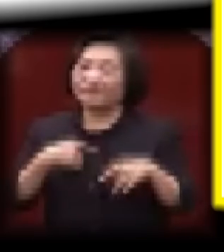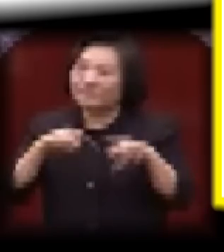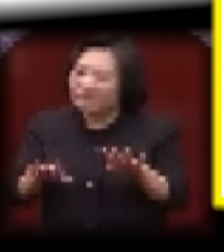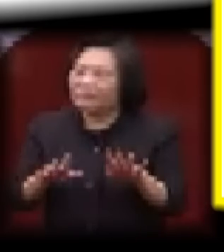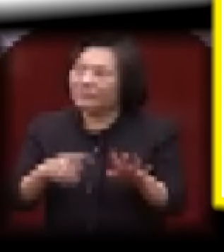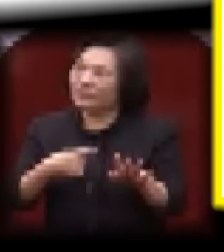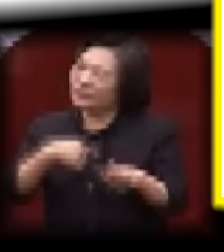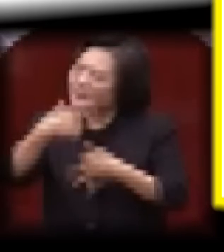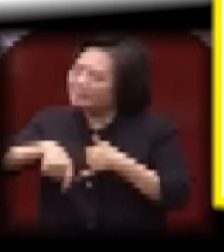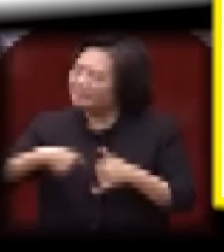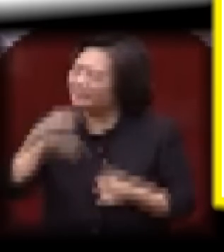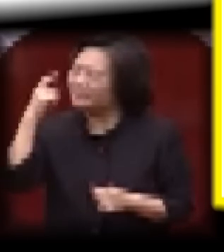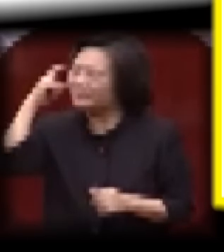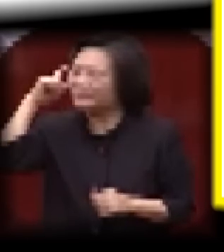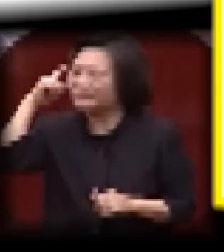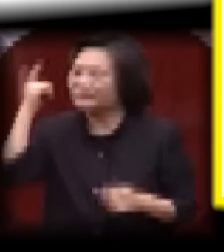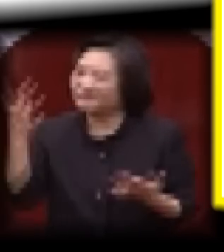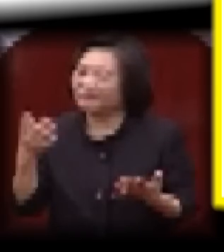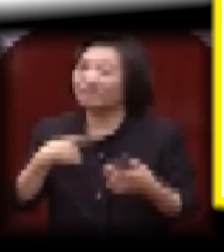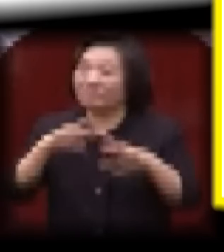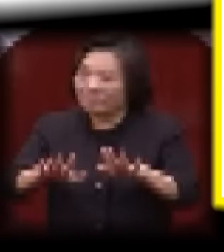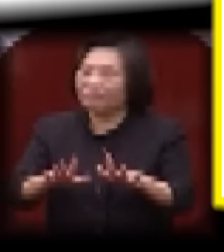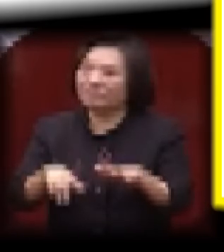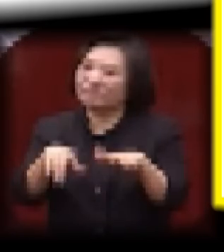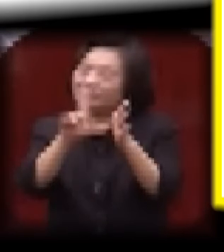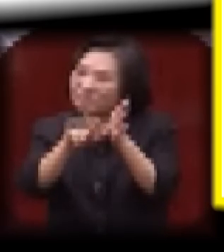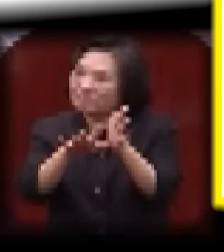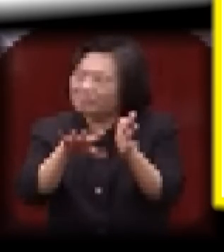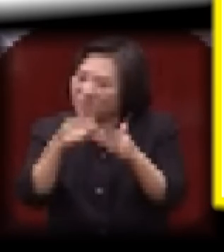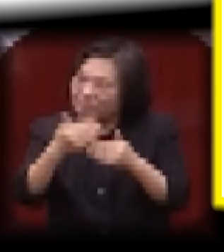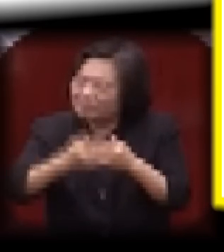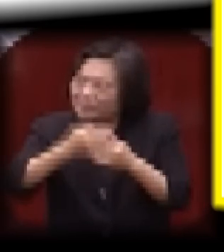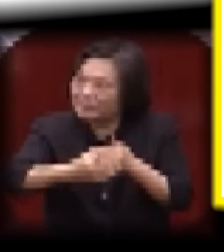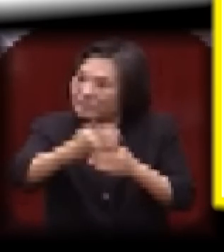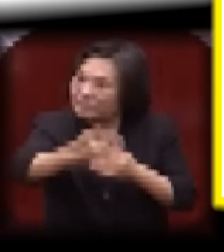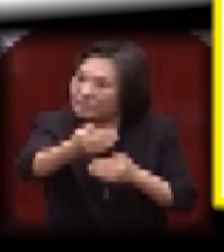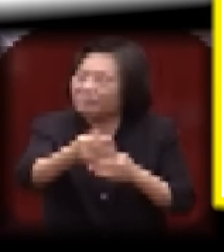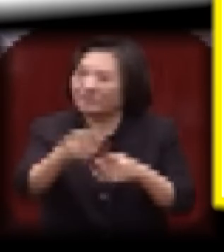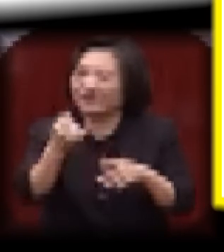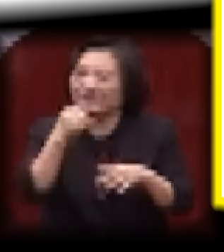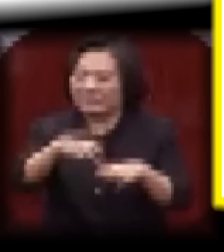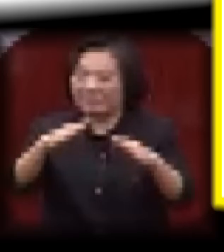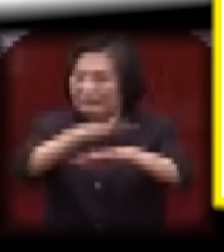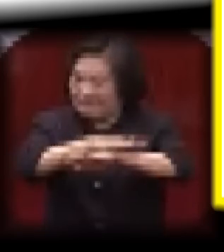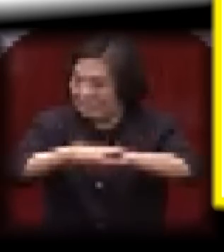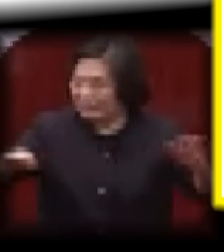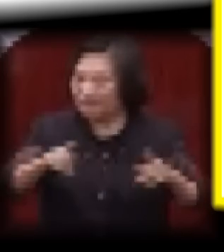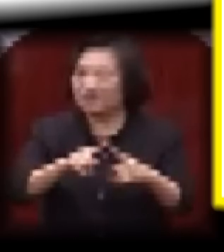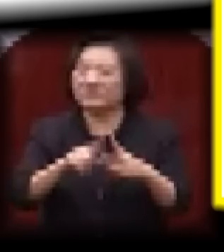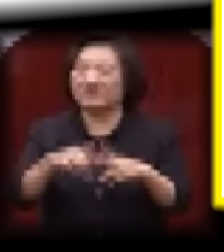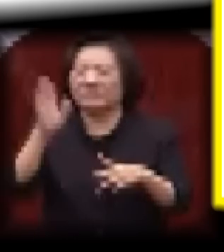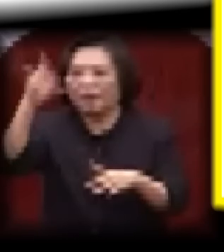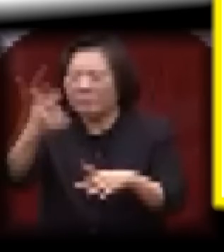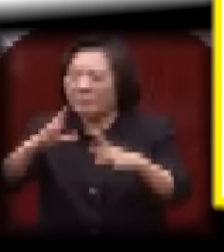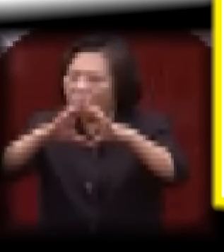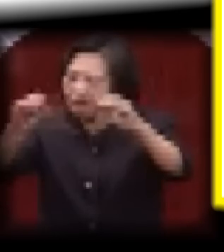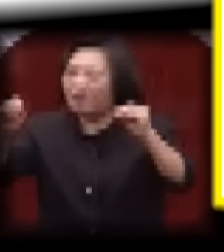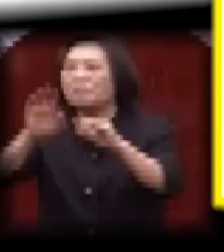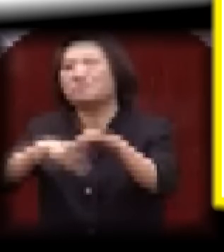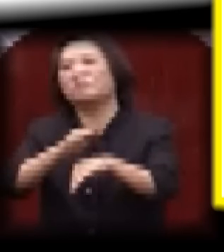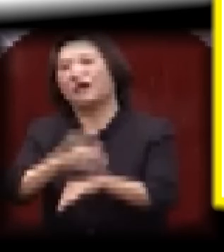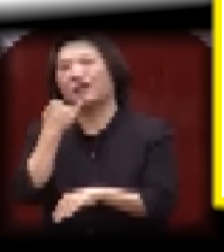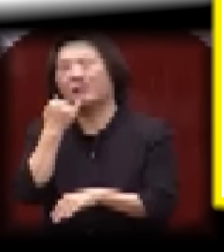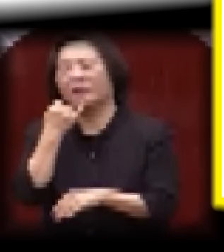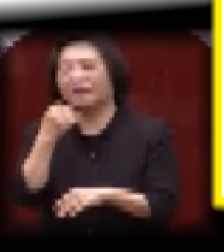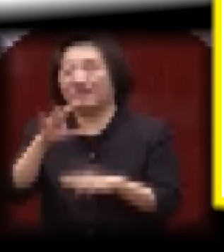是这样的在既有的基础上，你知道如何让它变成一个合法安全可接受的巨蛋，你知道所以包括整个